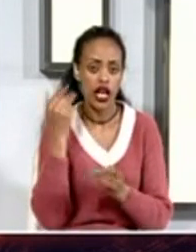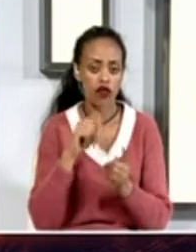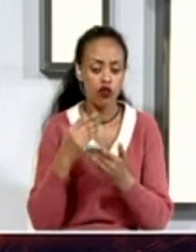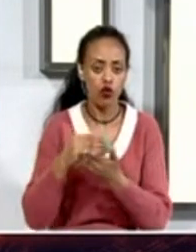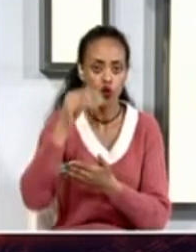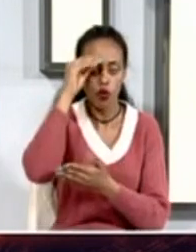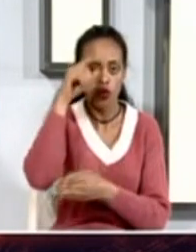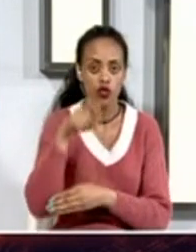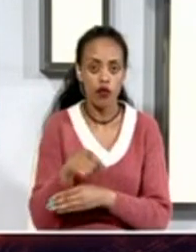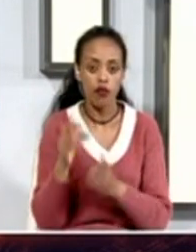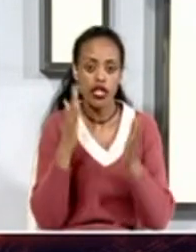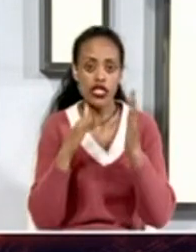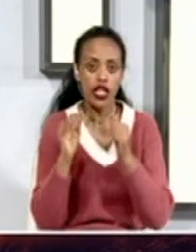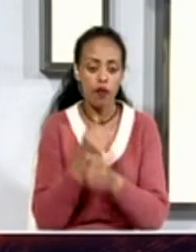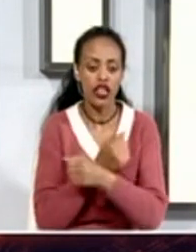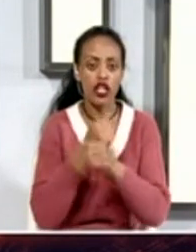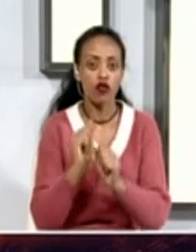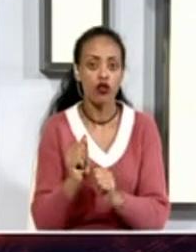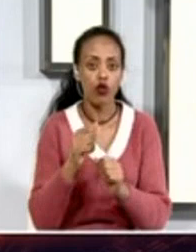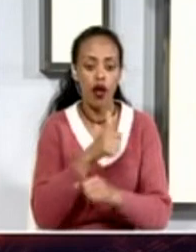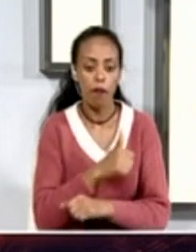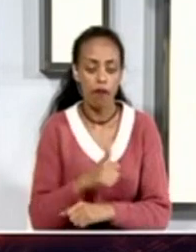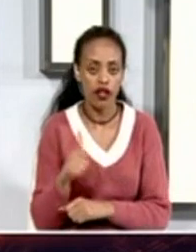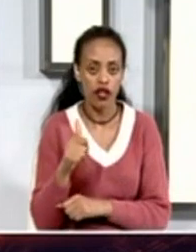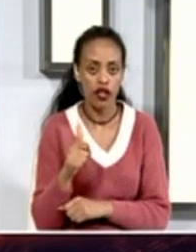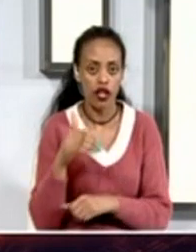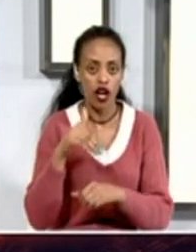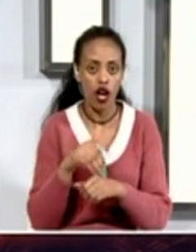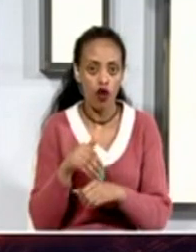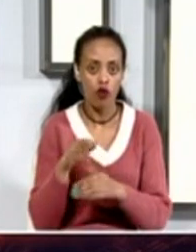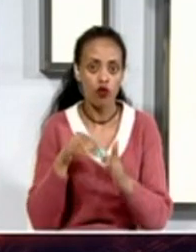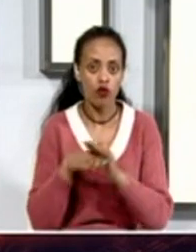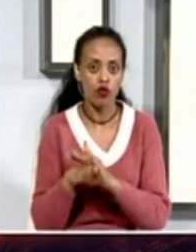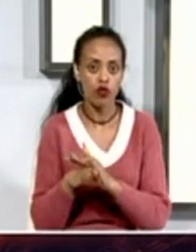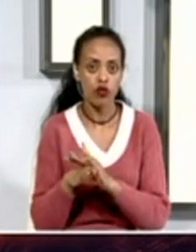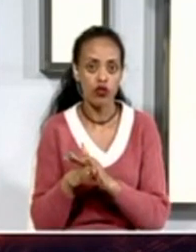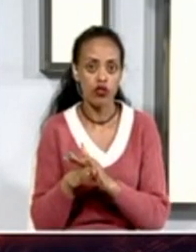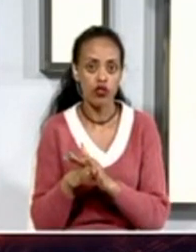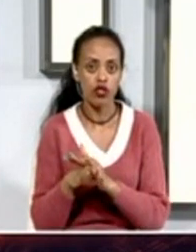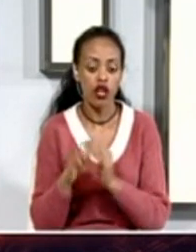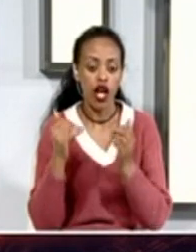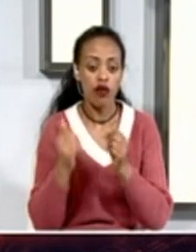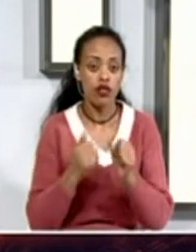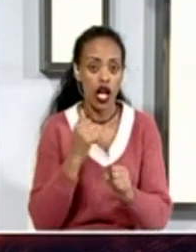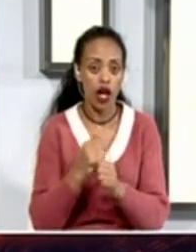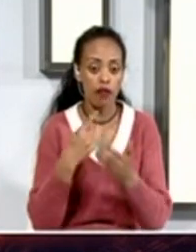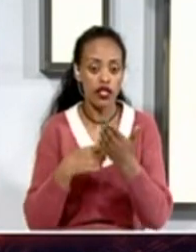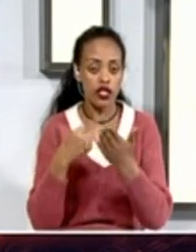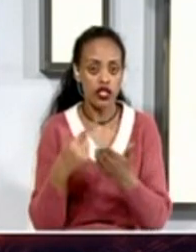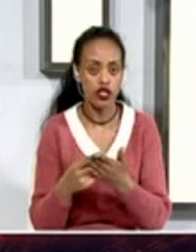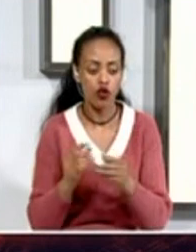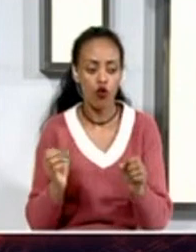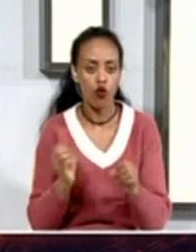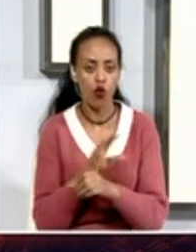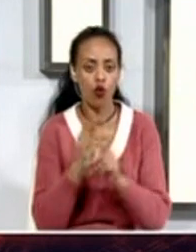ክንምሃረሉ ፀገማትና ክንፈትሐሉ እምበር ኣብኡ ተሸኺልና ክንነብረሉ ኣይኮነን። ኣብዛ ዓመት እዚ